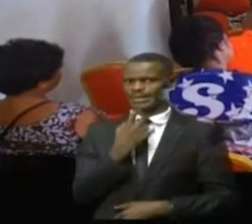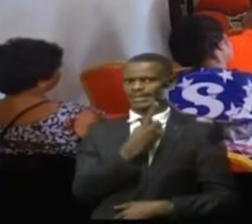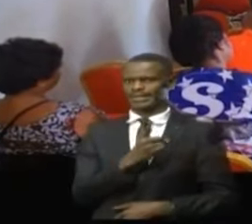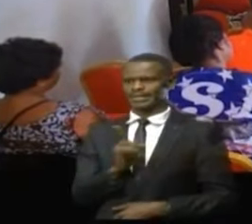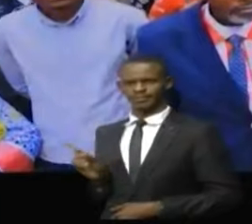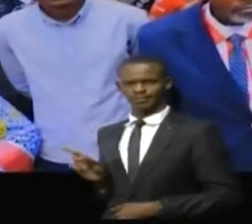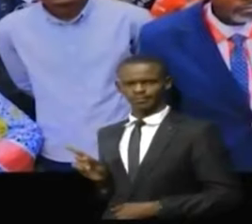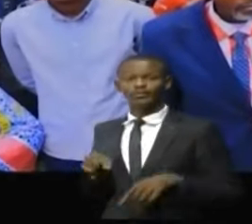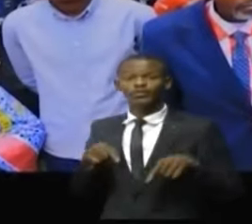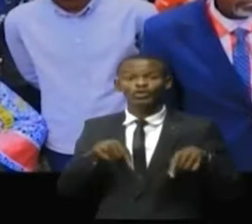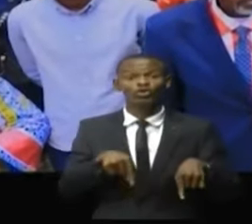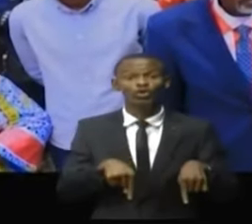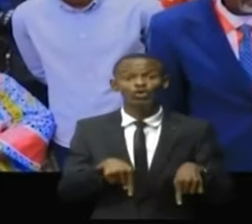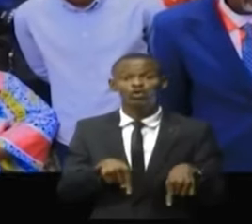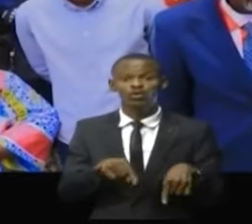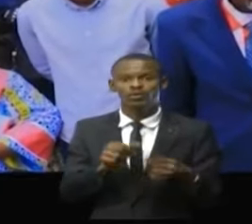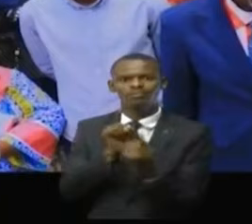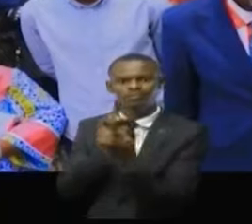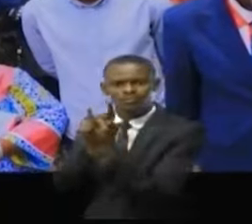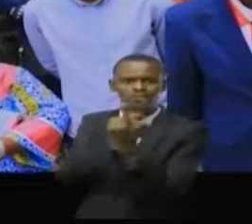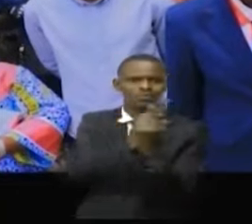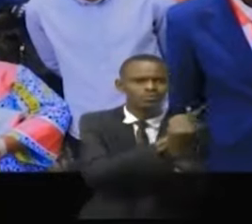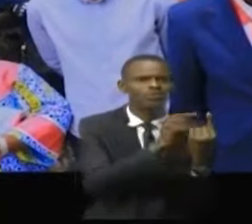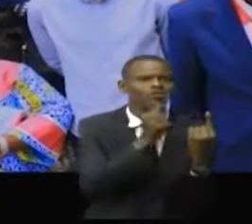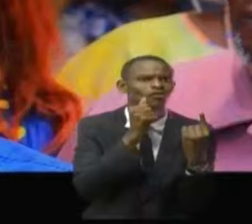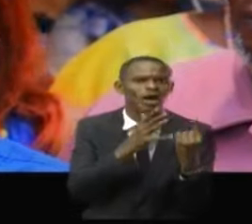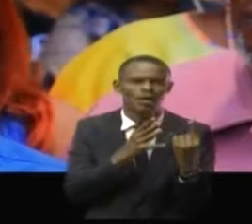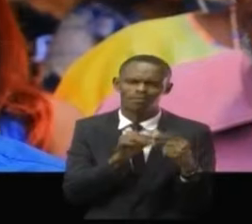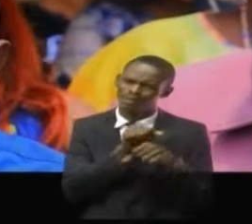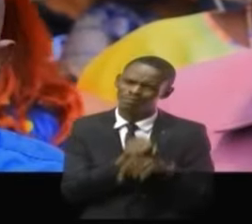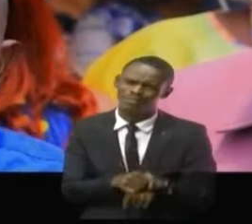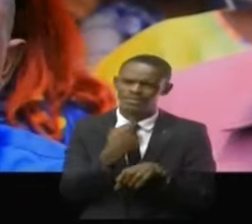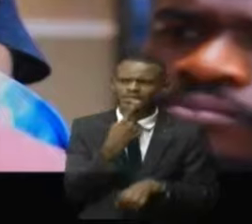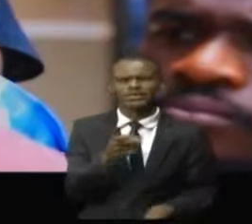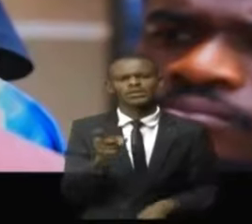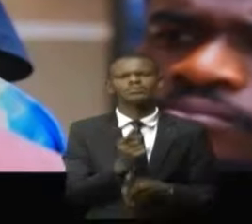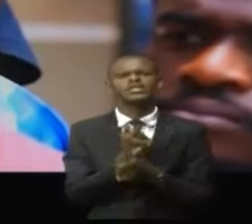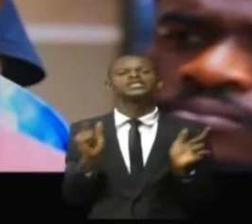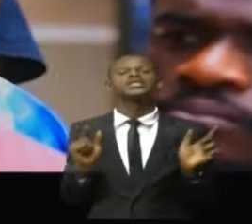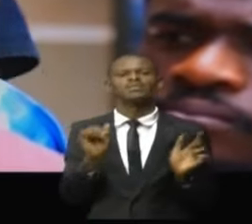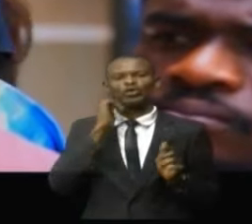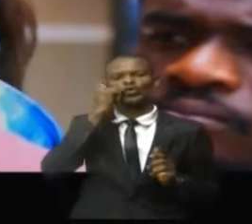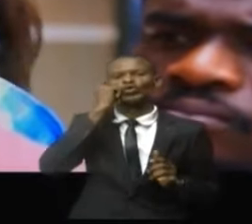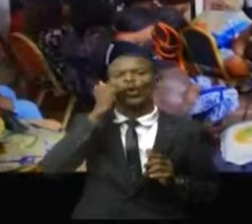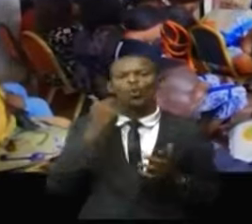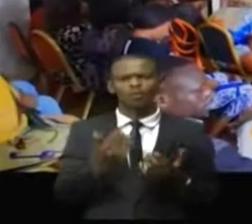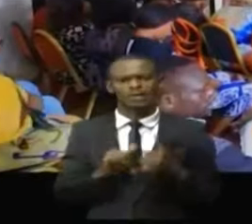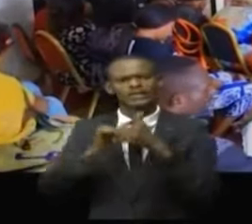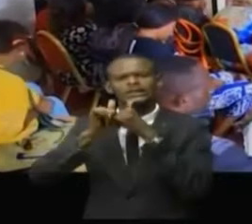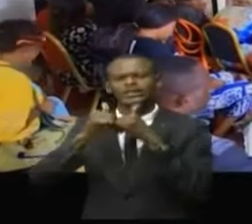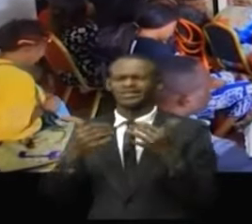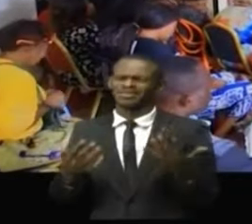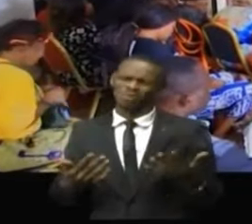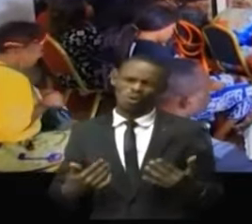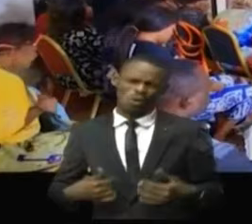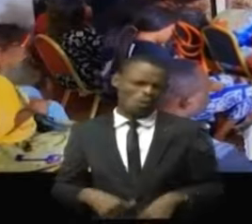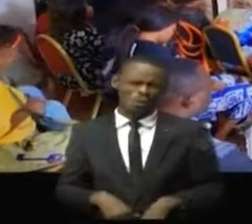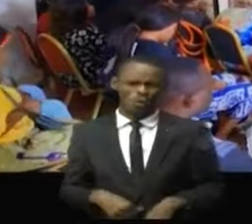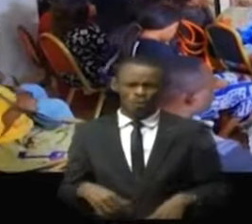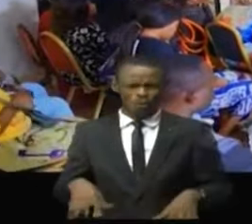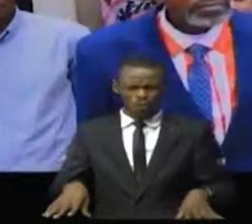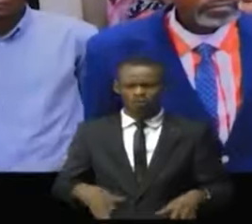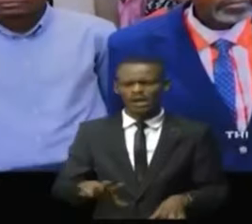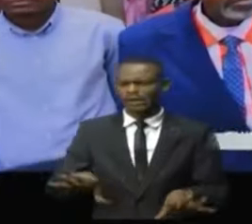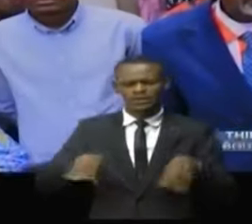les femmes appelées communément par défaut femmes libres. Dans ma juridiction, je ne veux plus qu'on les appelle des